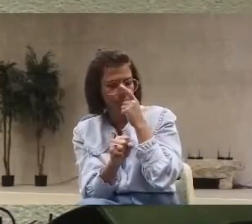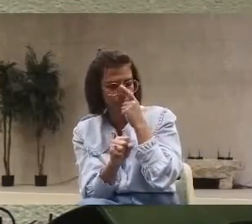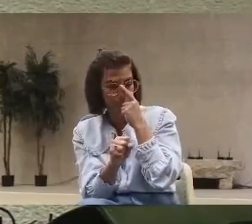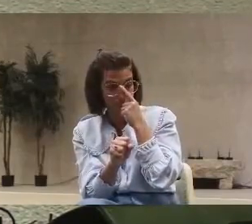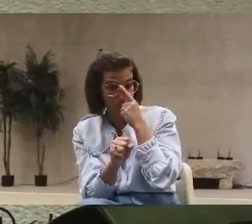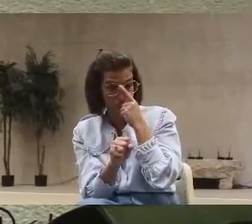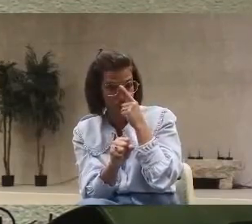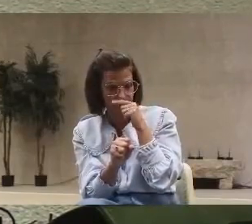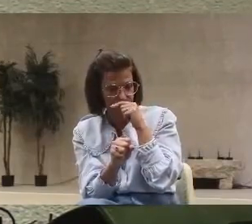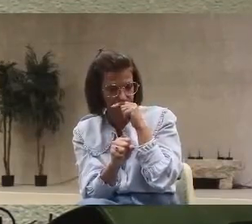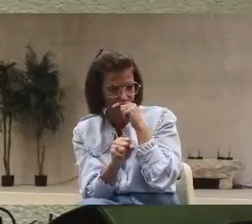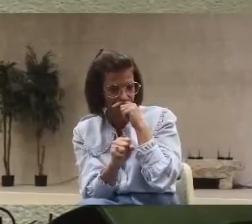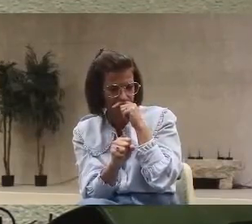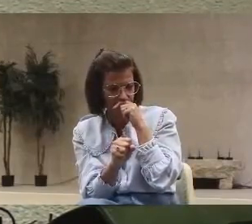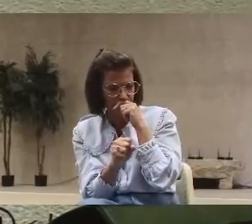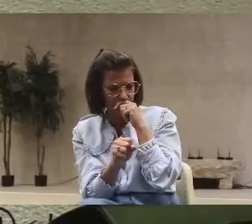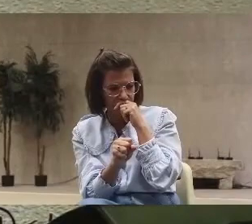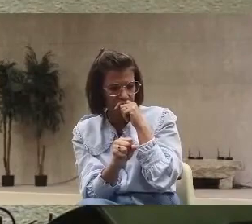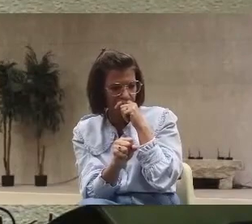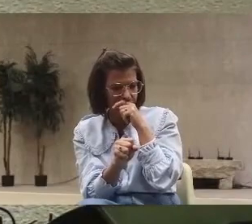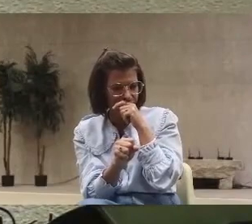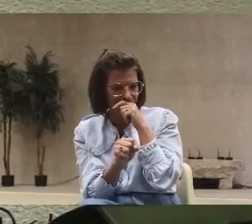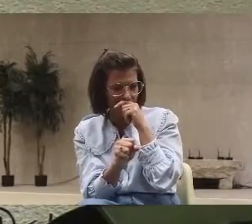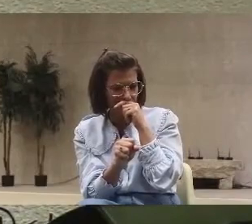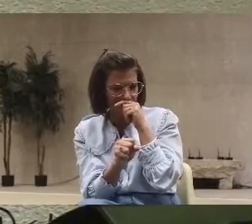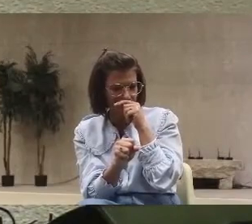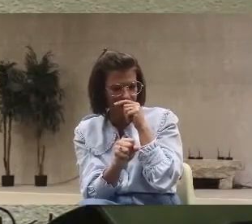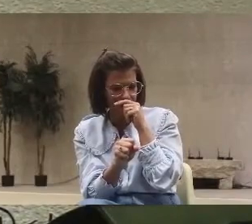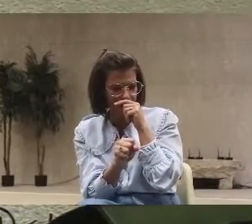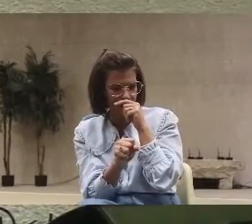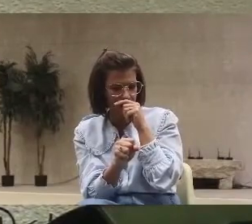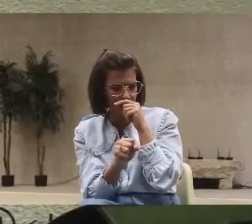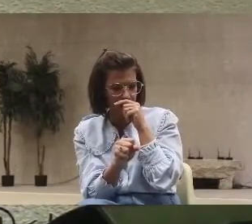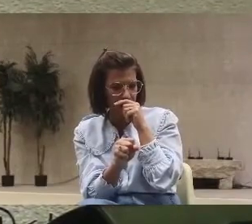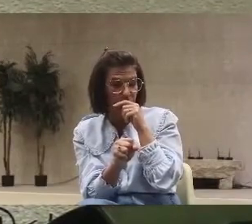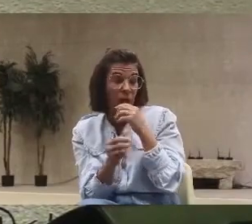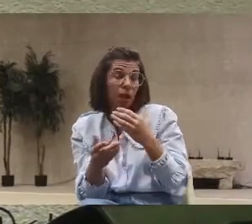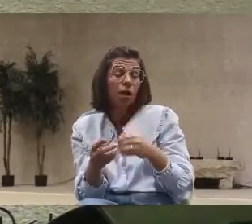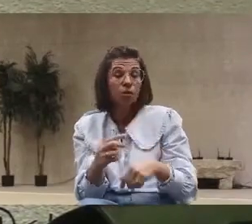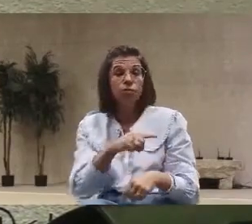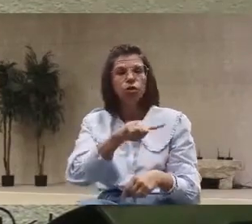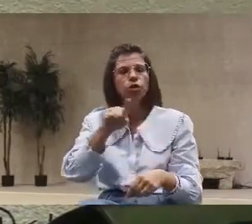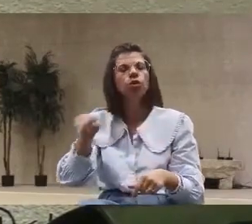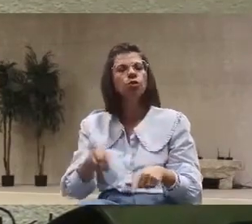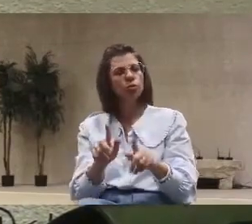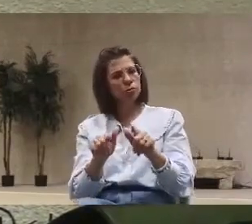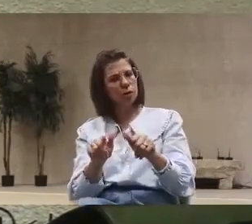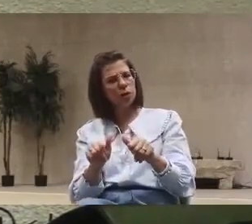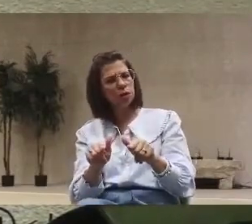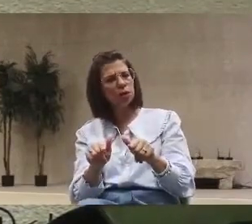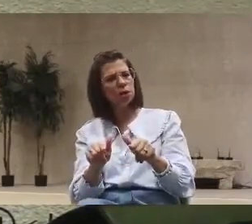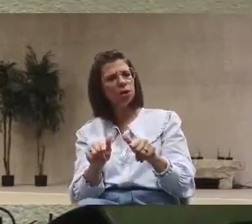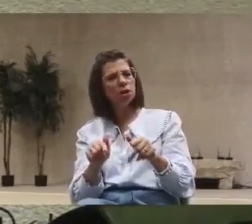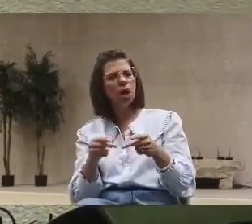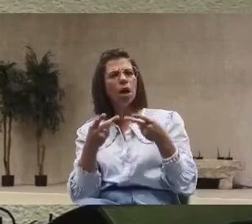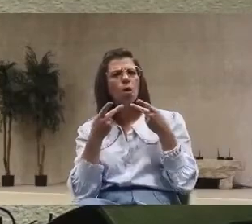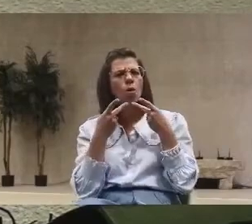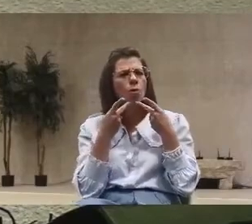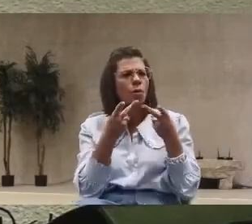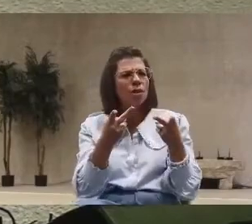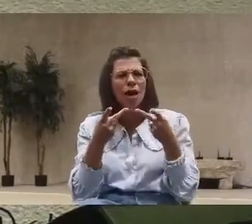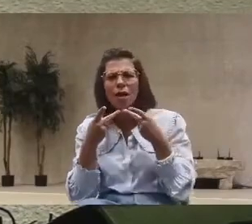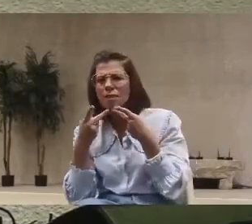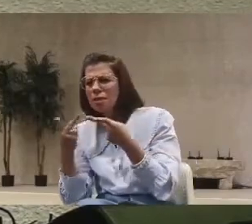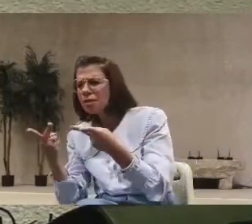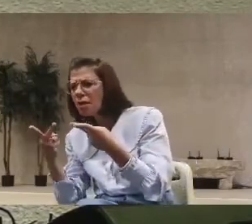psychologue non nous ne sommes pas des psychologues nous sommes nous des prédicateurs de l'évangile du